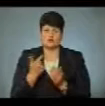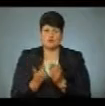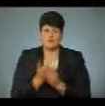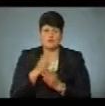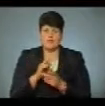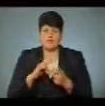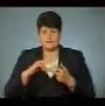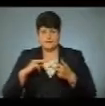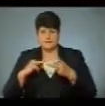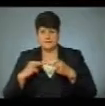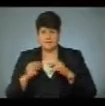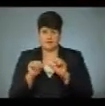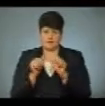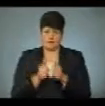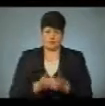в якусь іншу форму життя.